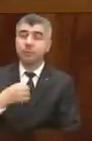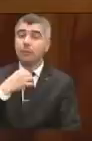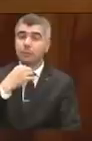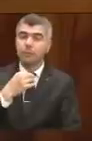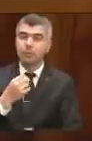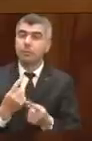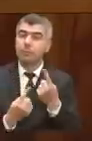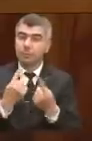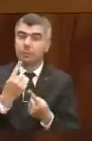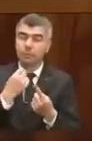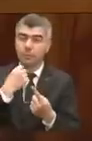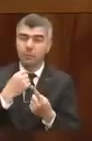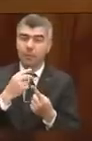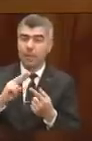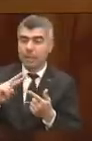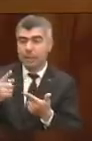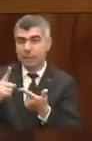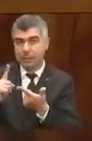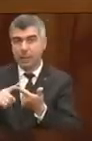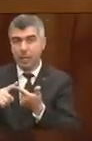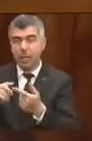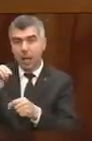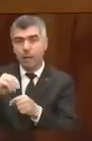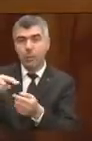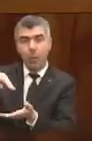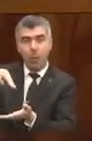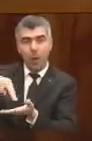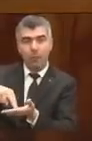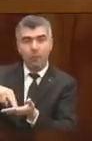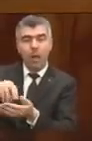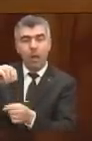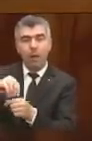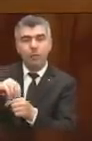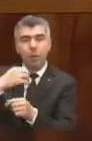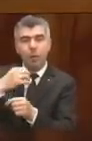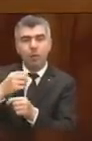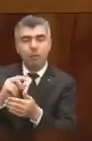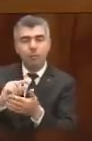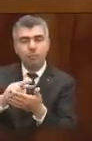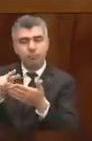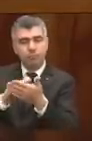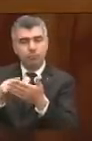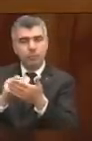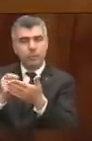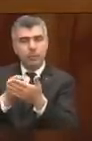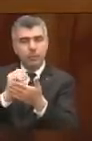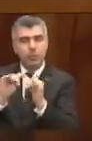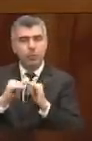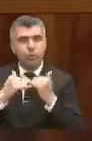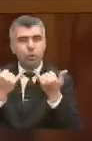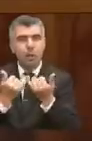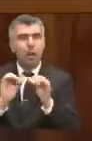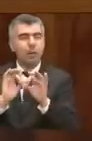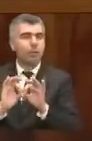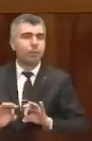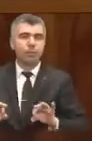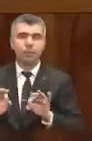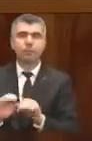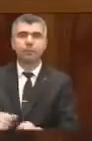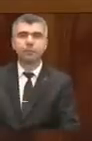انكم في التدخل الثاني ديالكم ما تتكملوش داكشي اللي كنتم مهيئين قبل ما تجيو لهذه الاجتماع